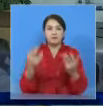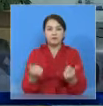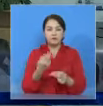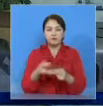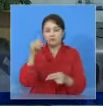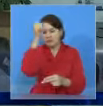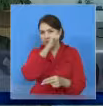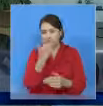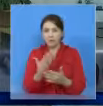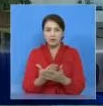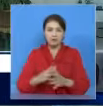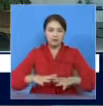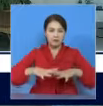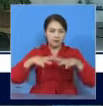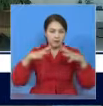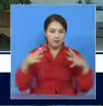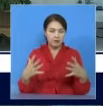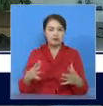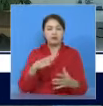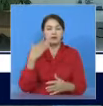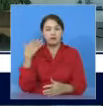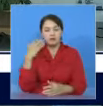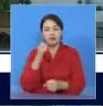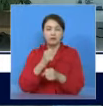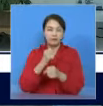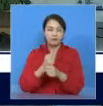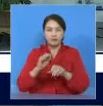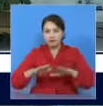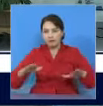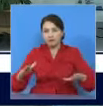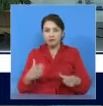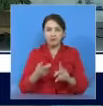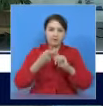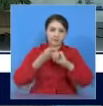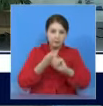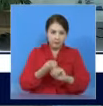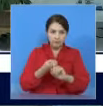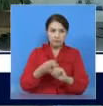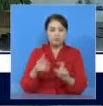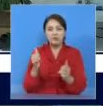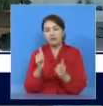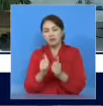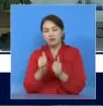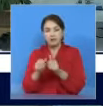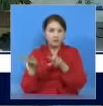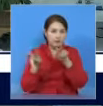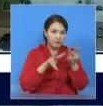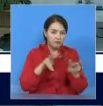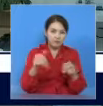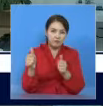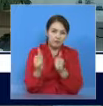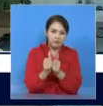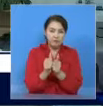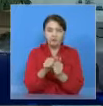году уже намного получается легче работать с детьми, потому что мы в контакте с ними постоянно, видим их перед собой,